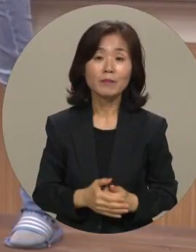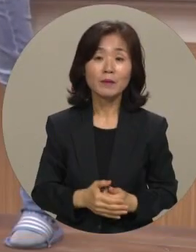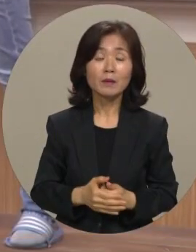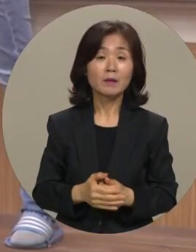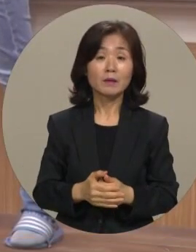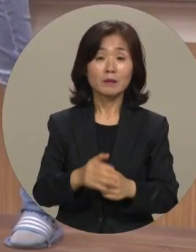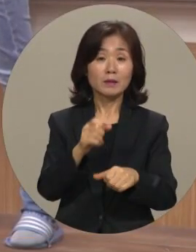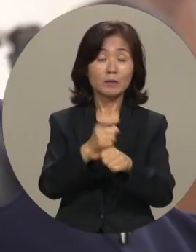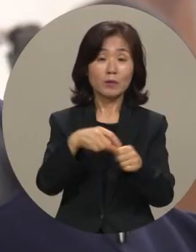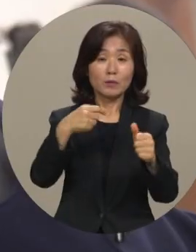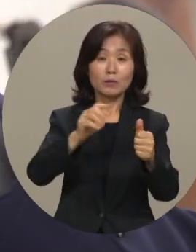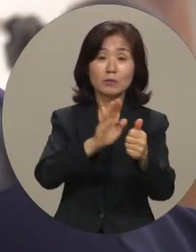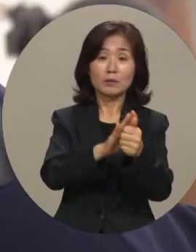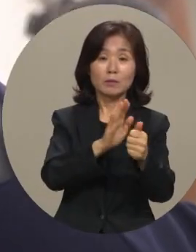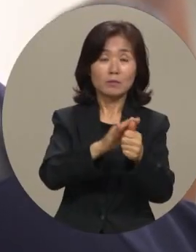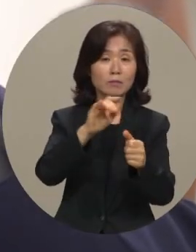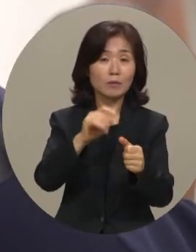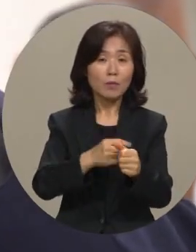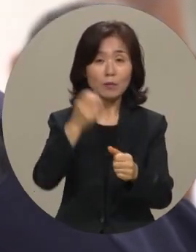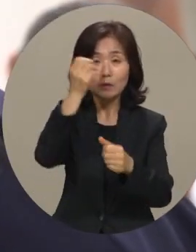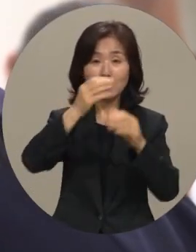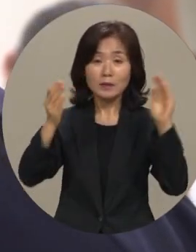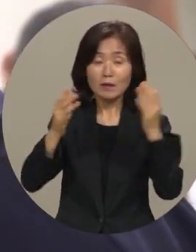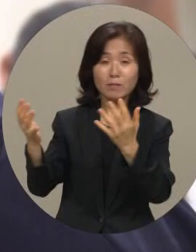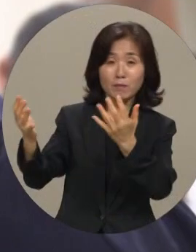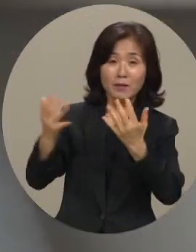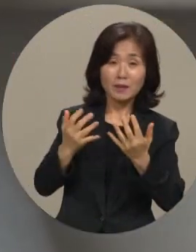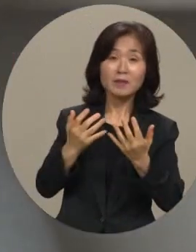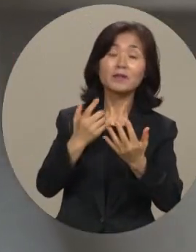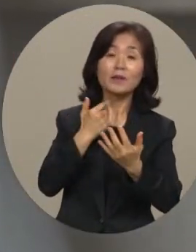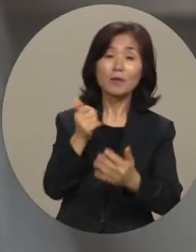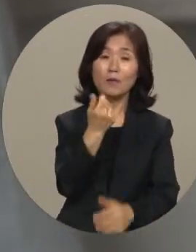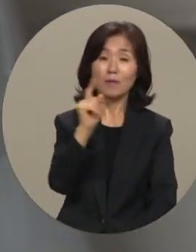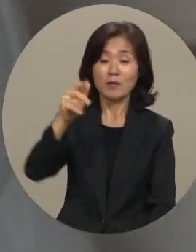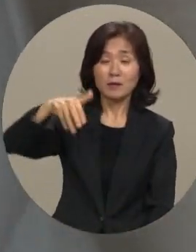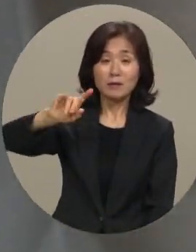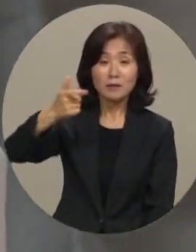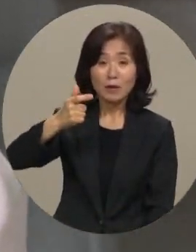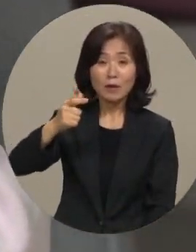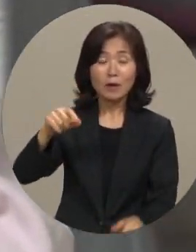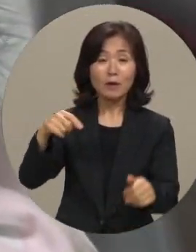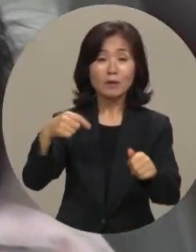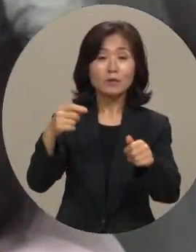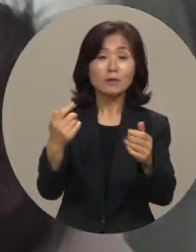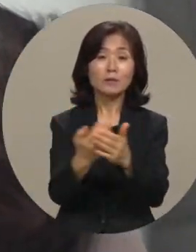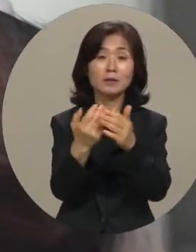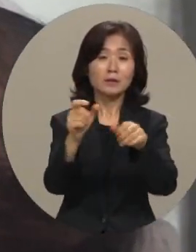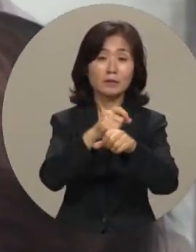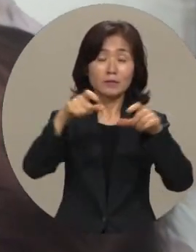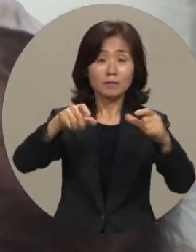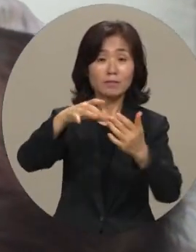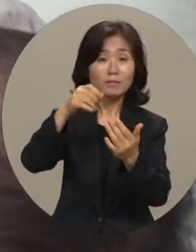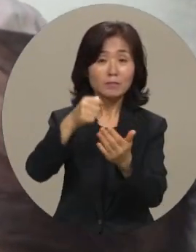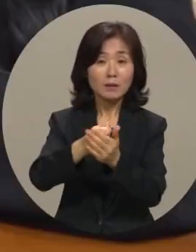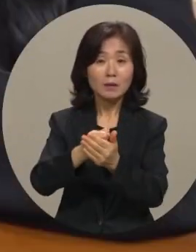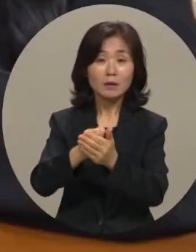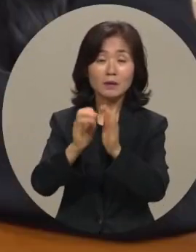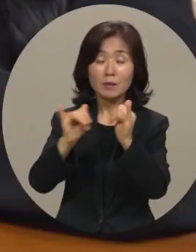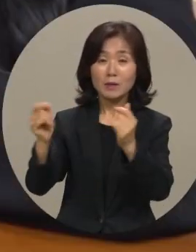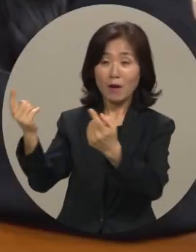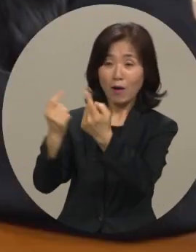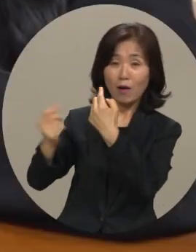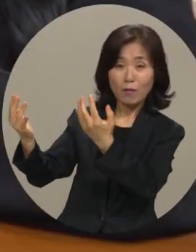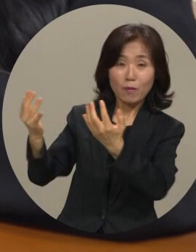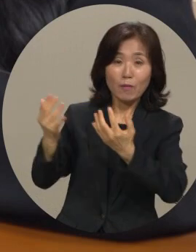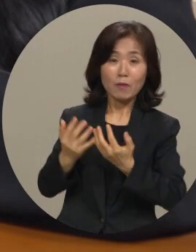전폭적인 교육 지원으로 고교생 유입을 이끈 화천 교육발전 특구 선정을 계기로 인구가 유입되고 지역 소멸을